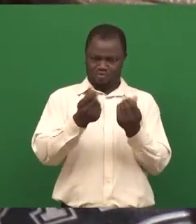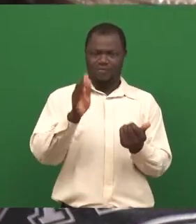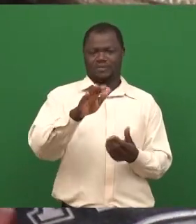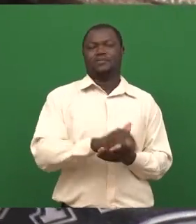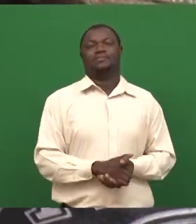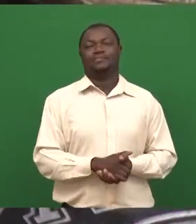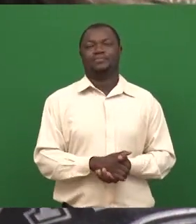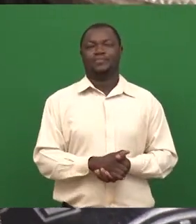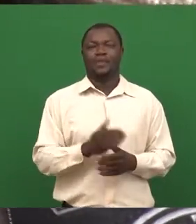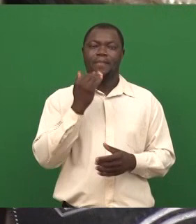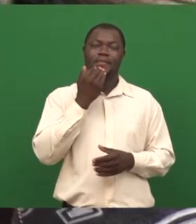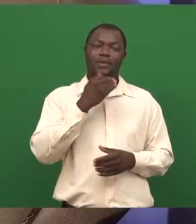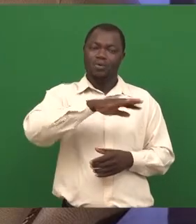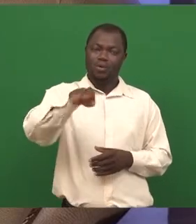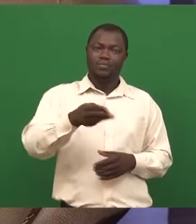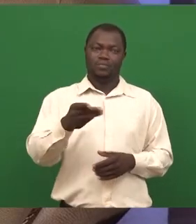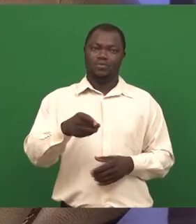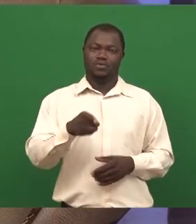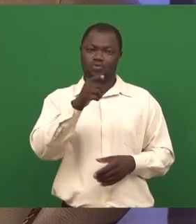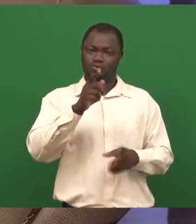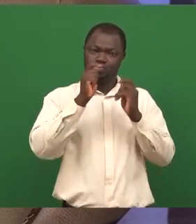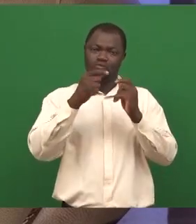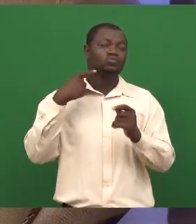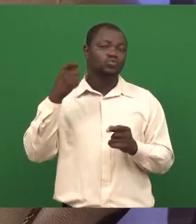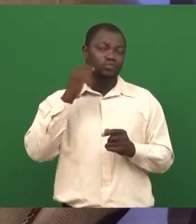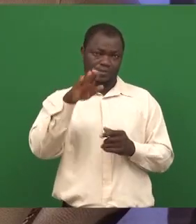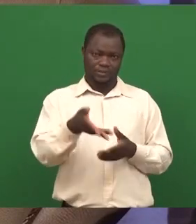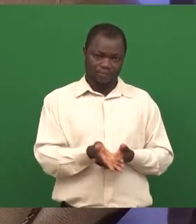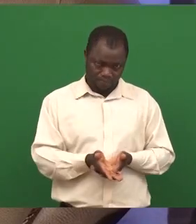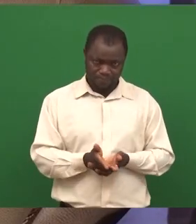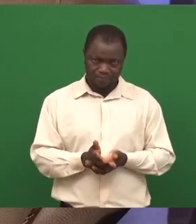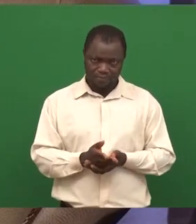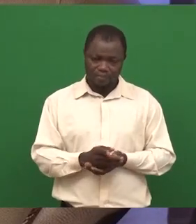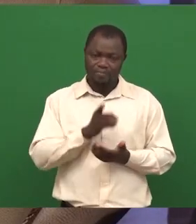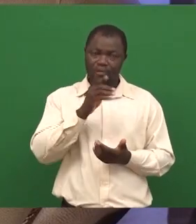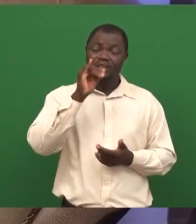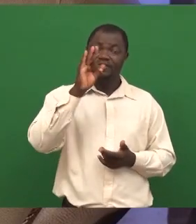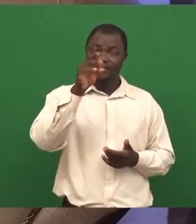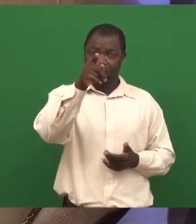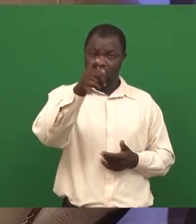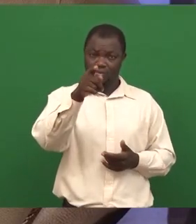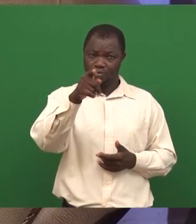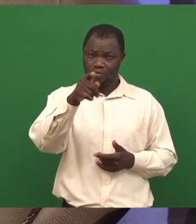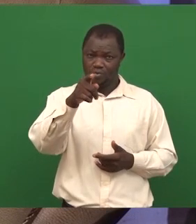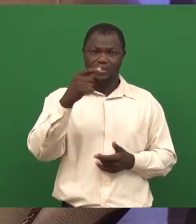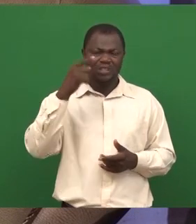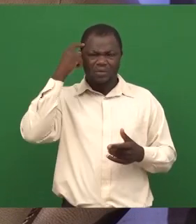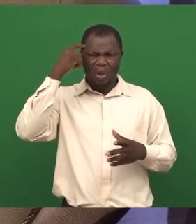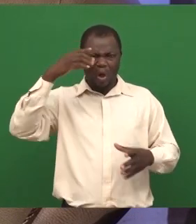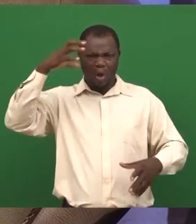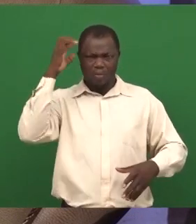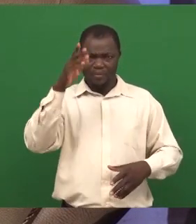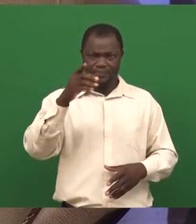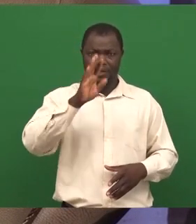makukutu. Saka vadikanika muri kutaurirwa chokwadi chisina kugombedzerwa kuti imi kana maoma